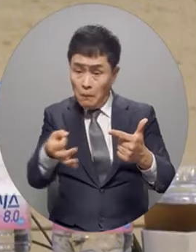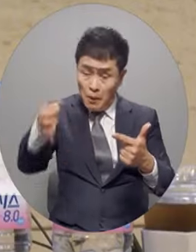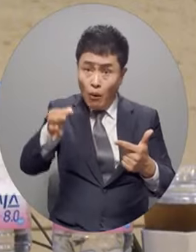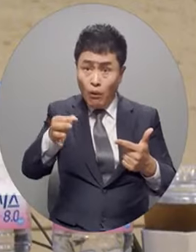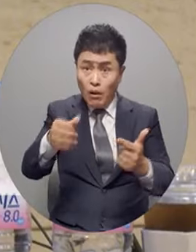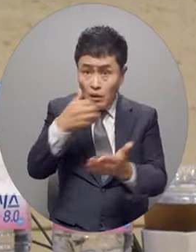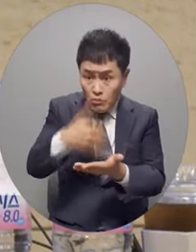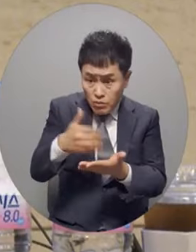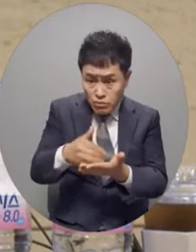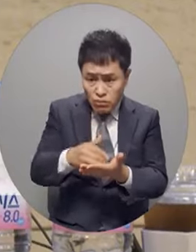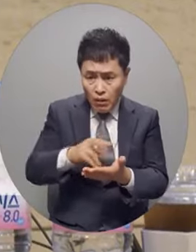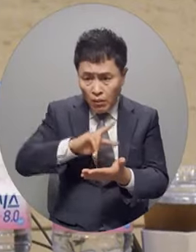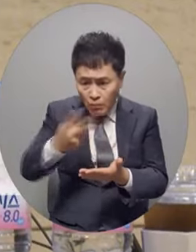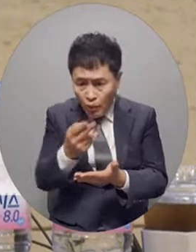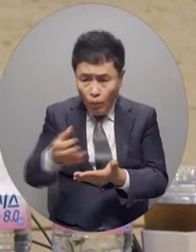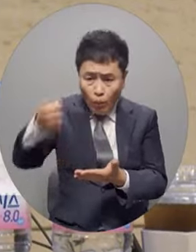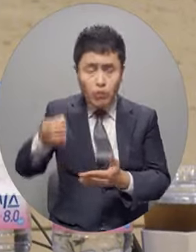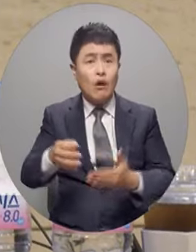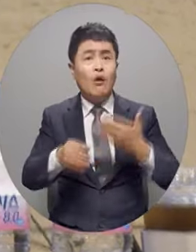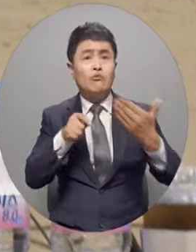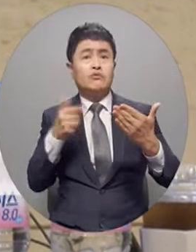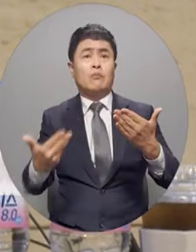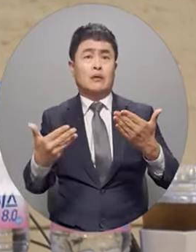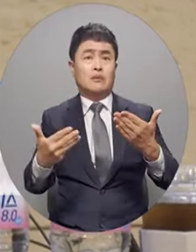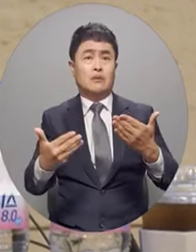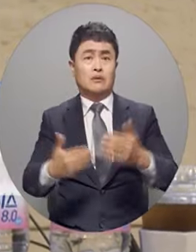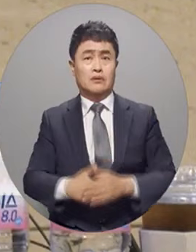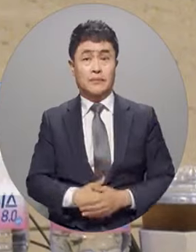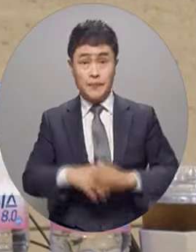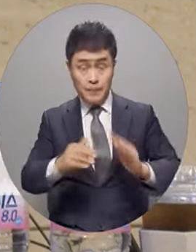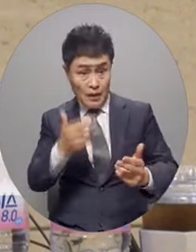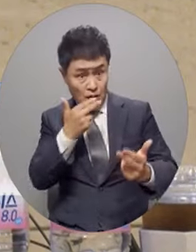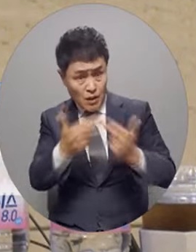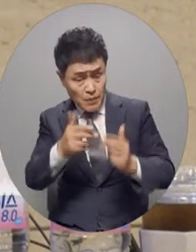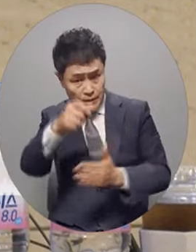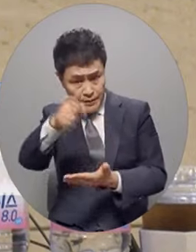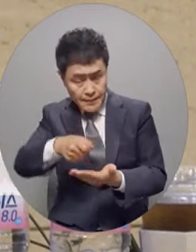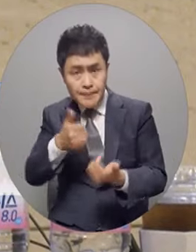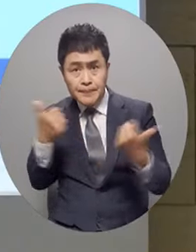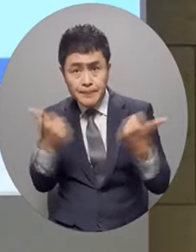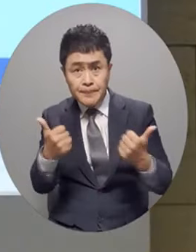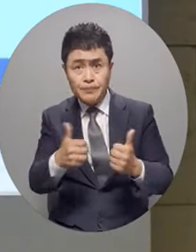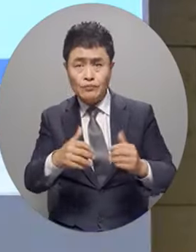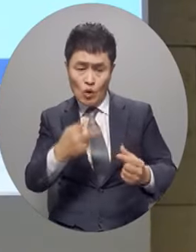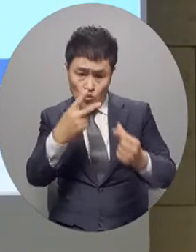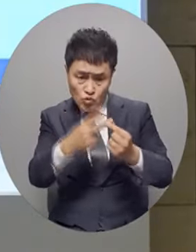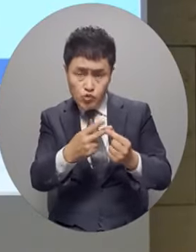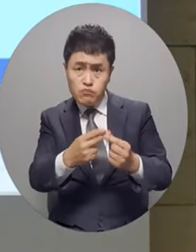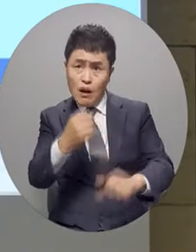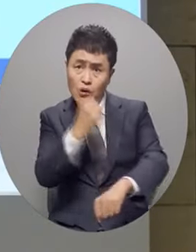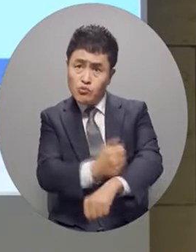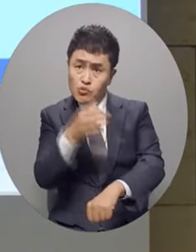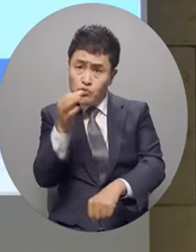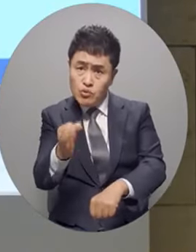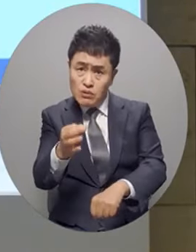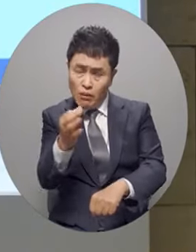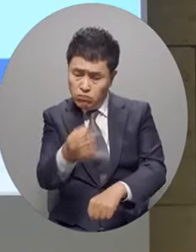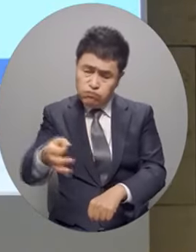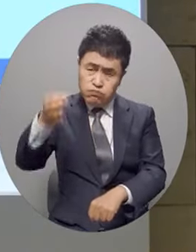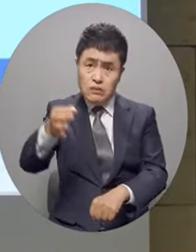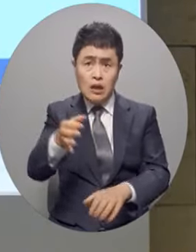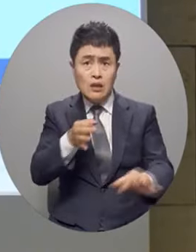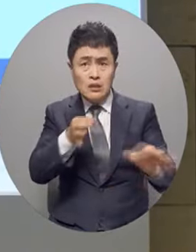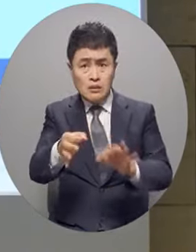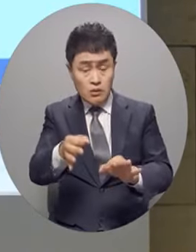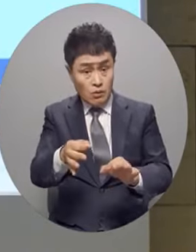비율을 9.8%로 높였습니다. 협회는 기자간담회에서 두 번째 수수료율 인상은